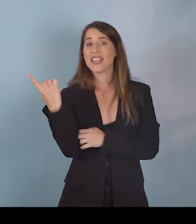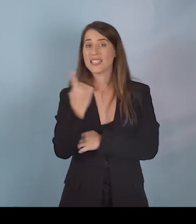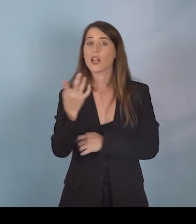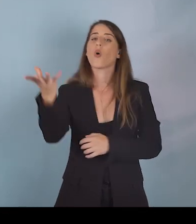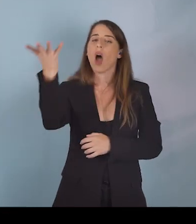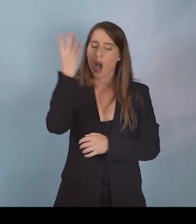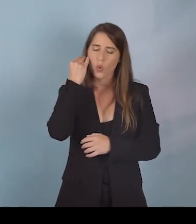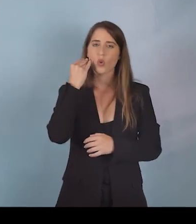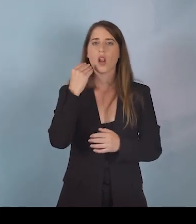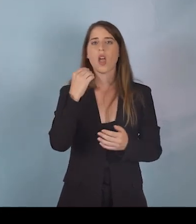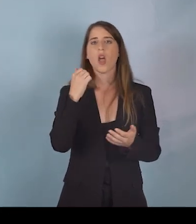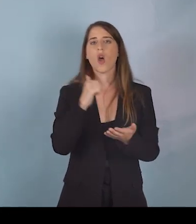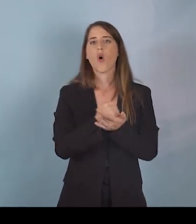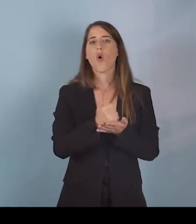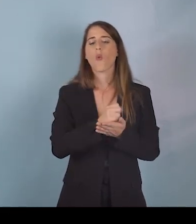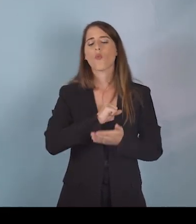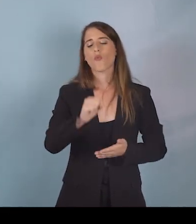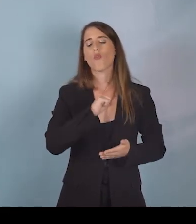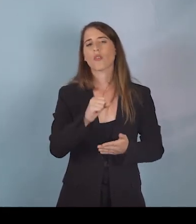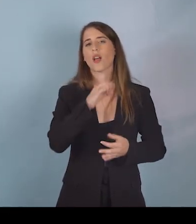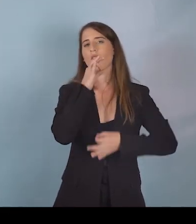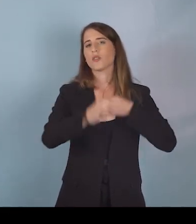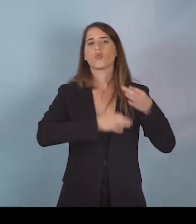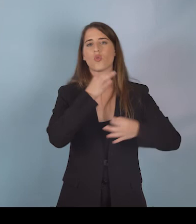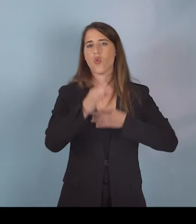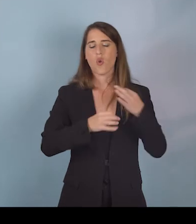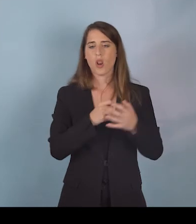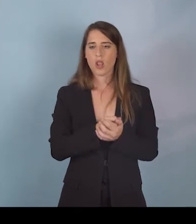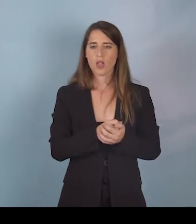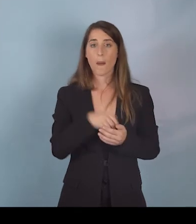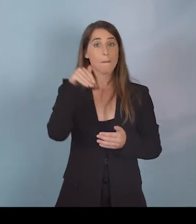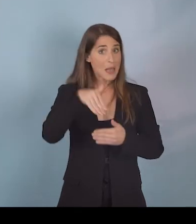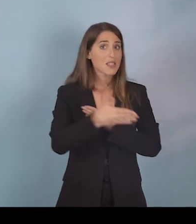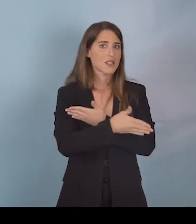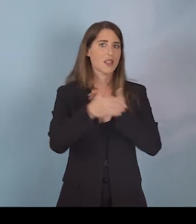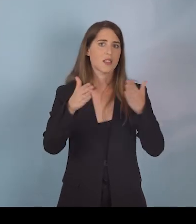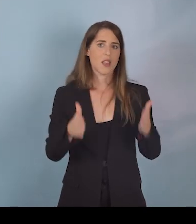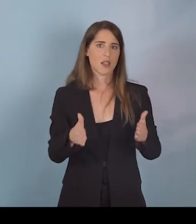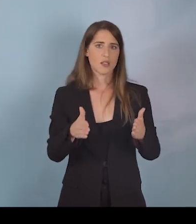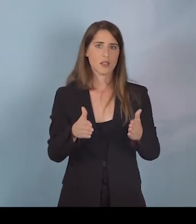Πάνω από 74% ακούν ομοφοβικά σχόλια μέσα στο σχολείο, μέσα στην τάξη.